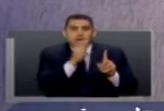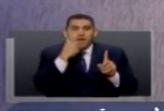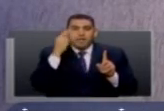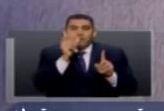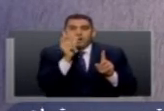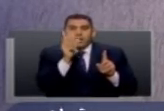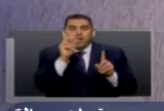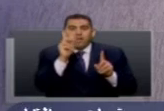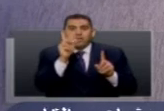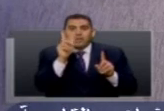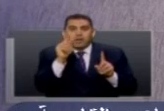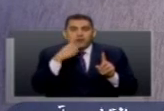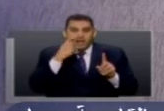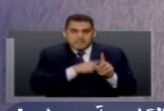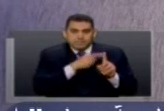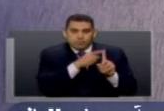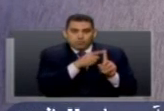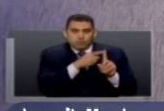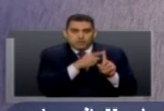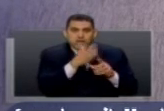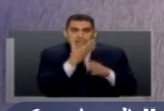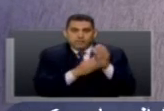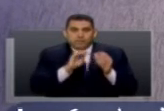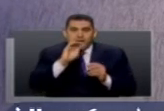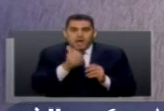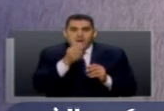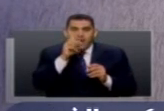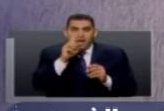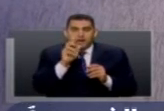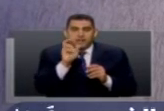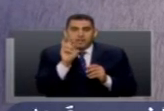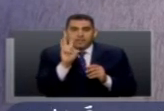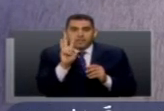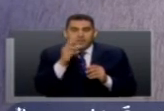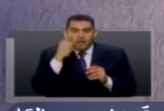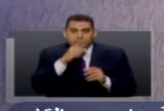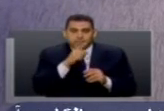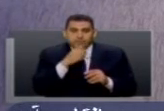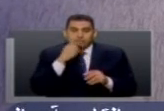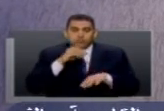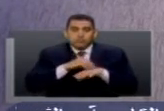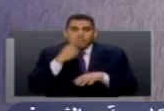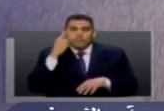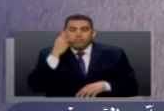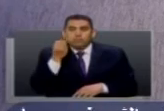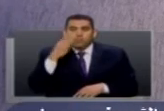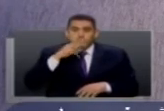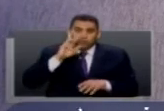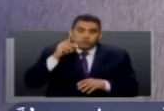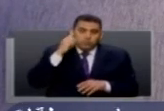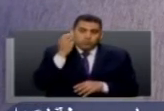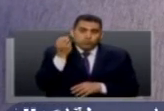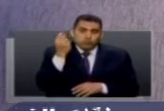الحارث يحاول بعض يعني ما اريد ان اقول ادعياء الثقافه من يرون انهم مثقفون في هذا العصر ان